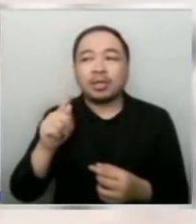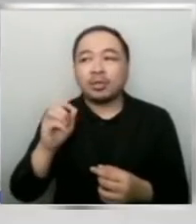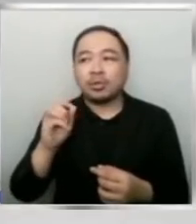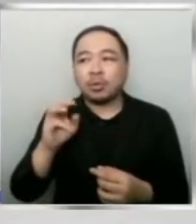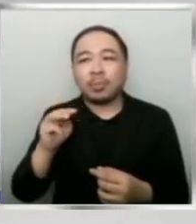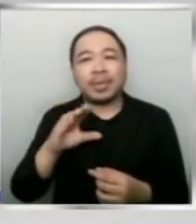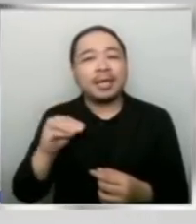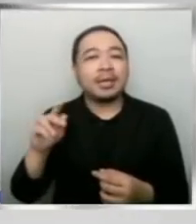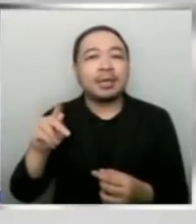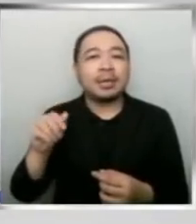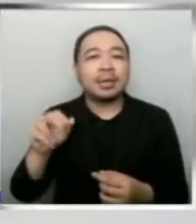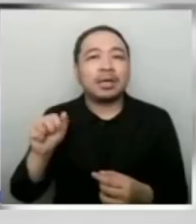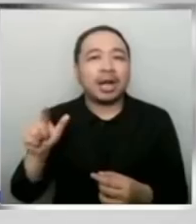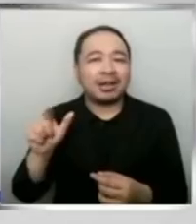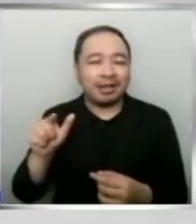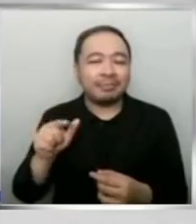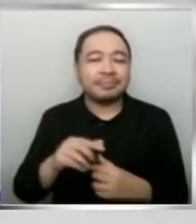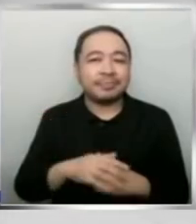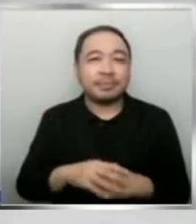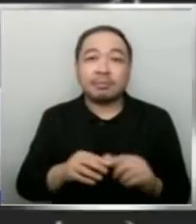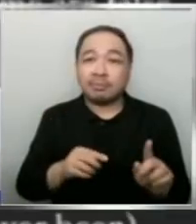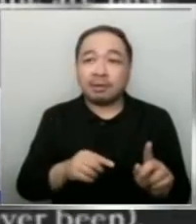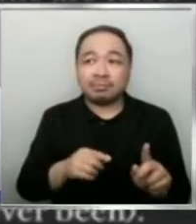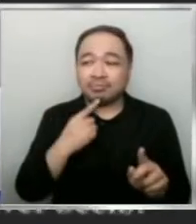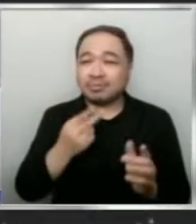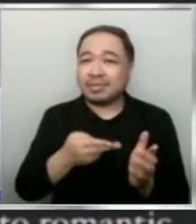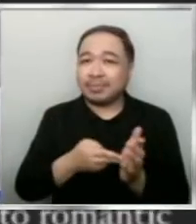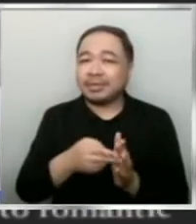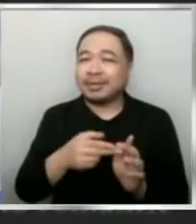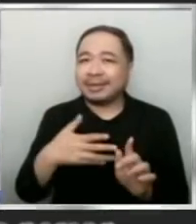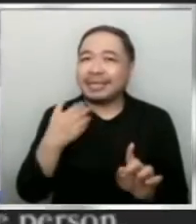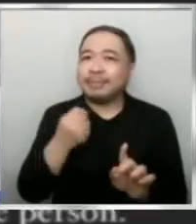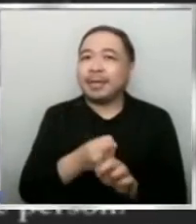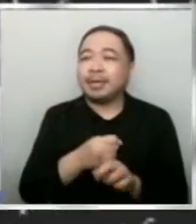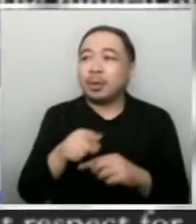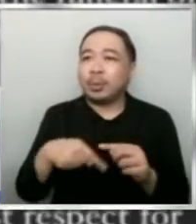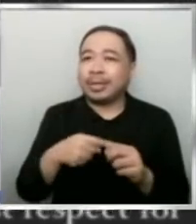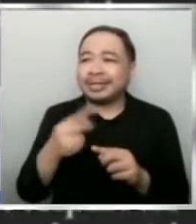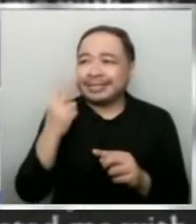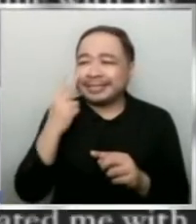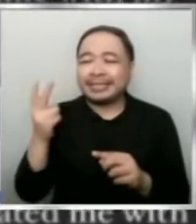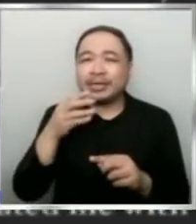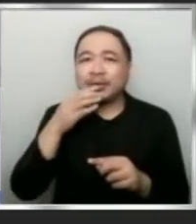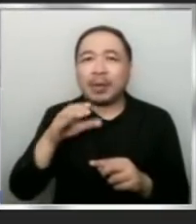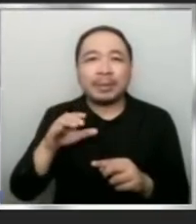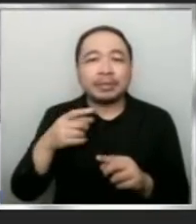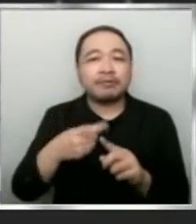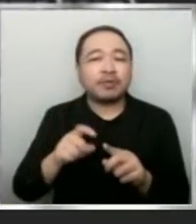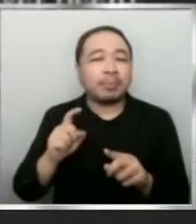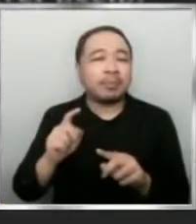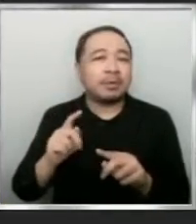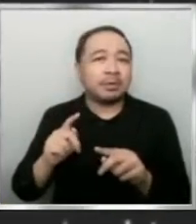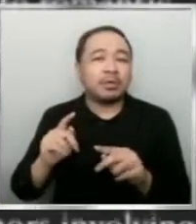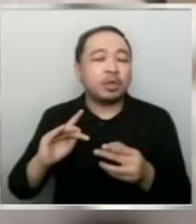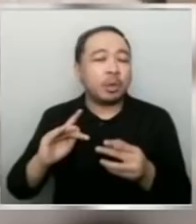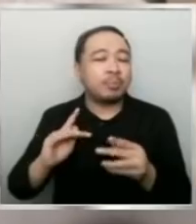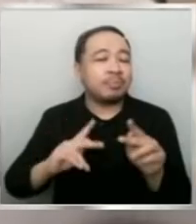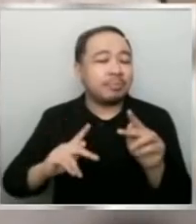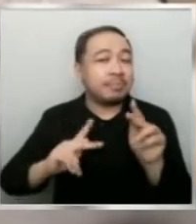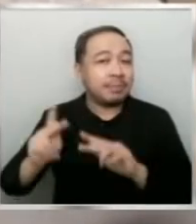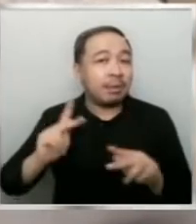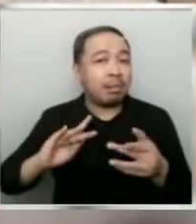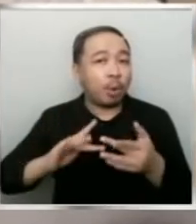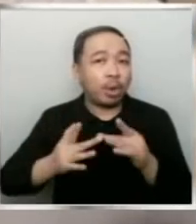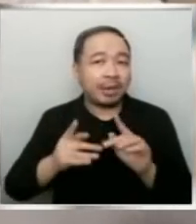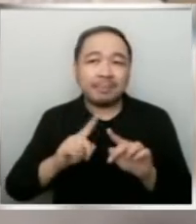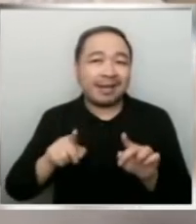Abellana. Pag-amin ni Kelley na apektuhan siya nang makita ang comments ng bashers, pero hindi niya raw sila masisi. I can't